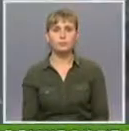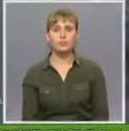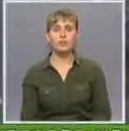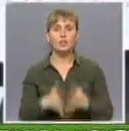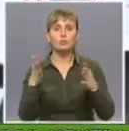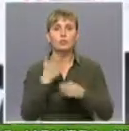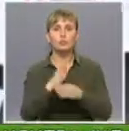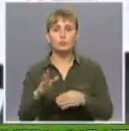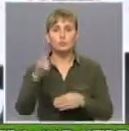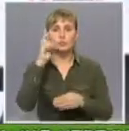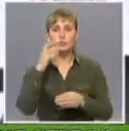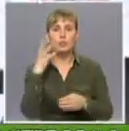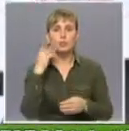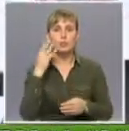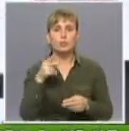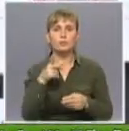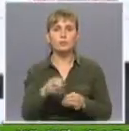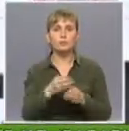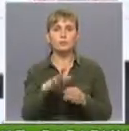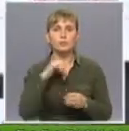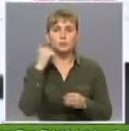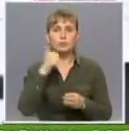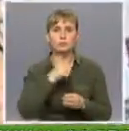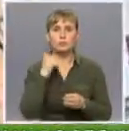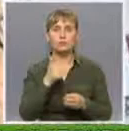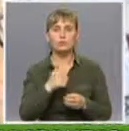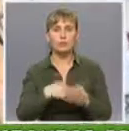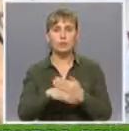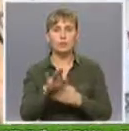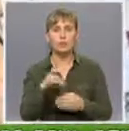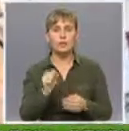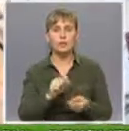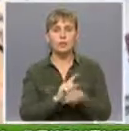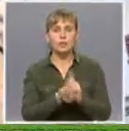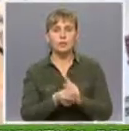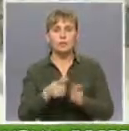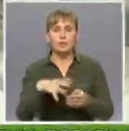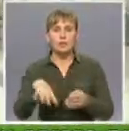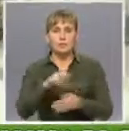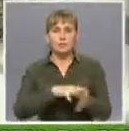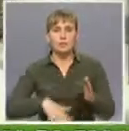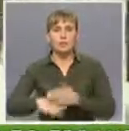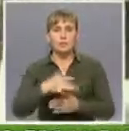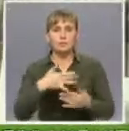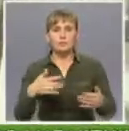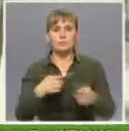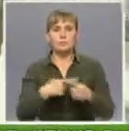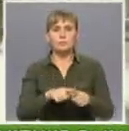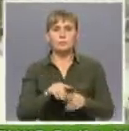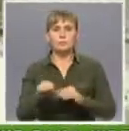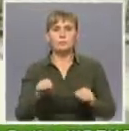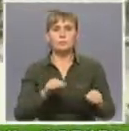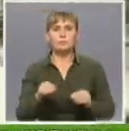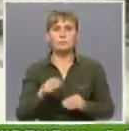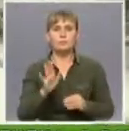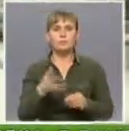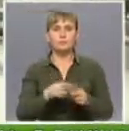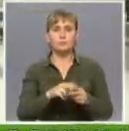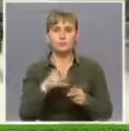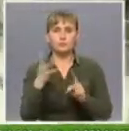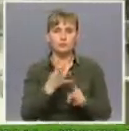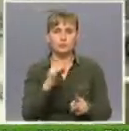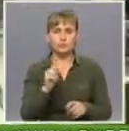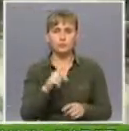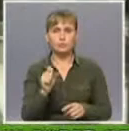Большая часть бюджета Алматы в 2015 году уйдет на преобразование всей транспортной инфраструктуры. Она пройдет 4